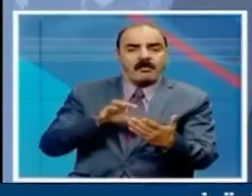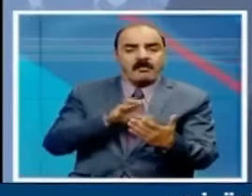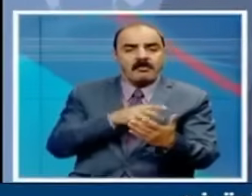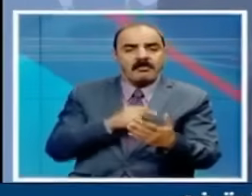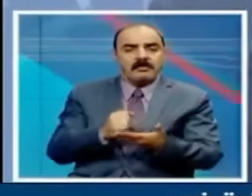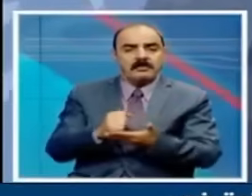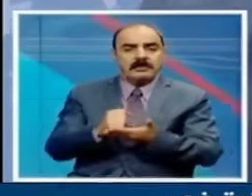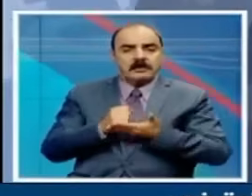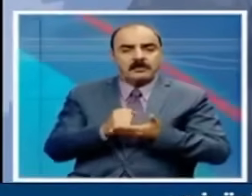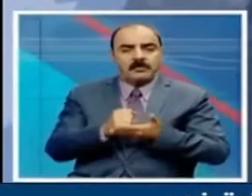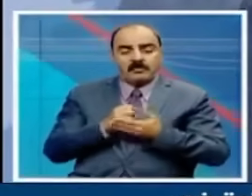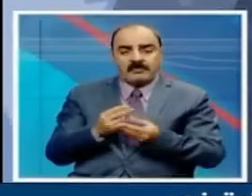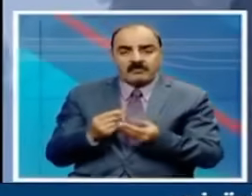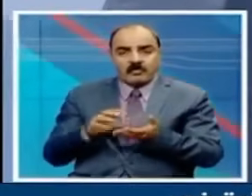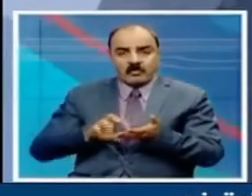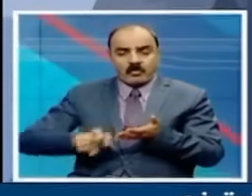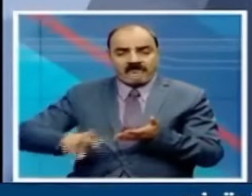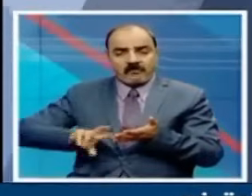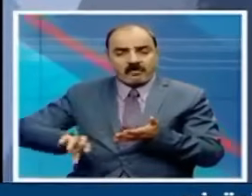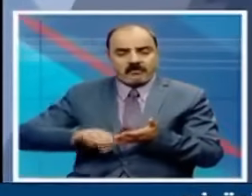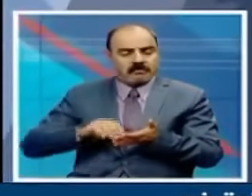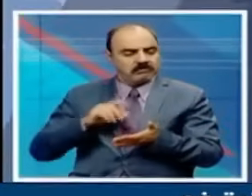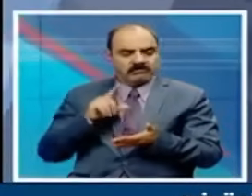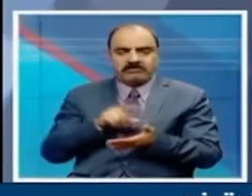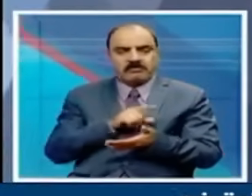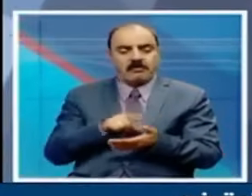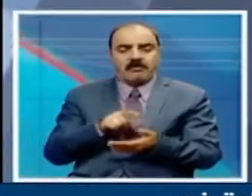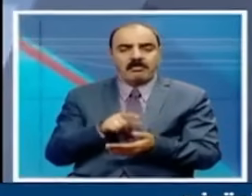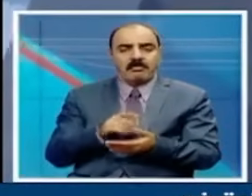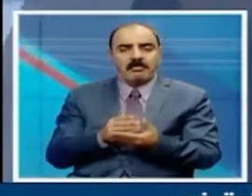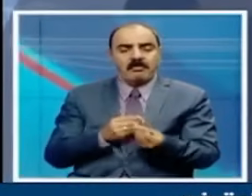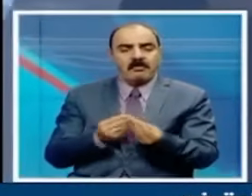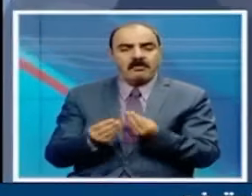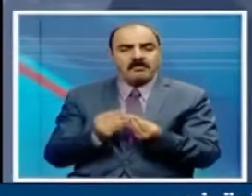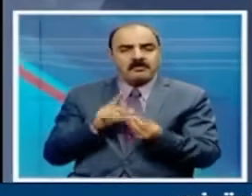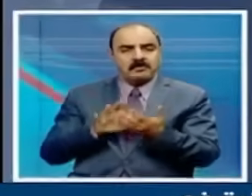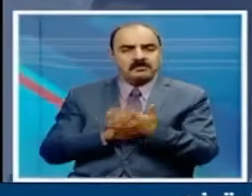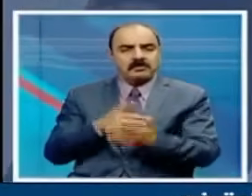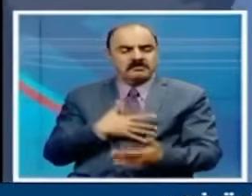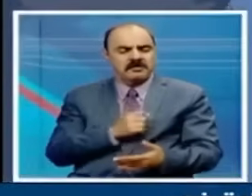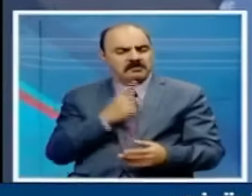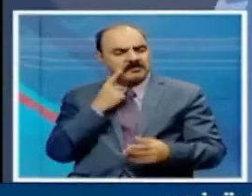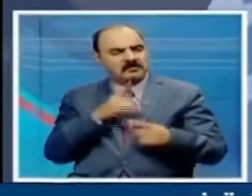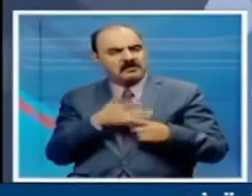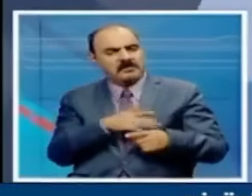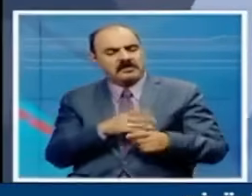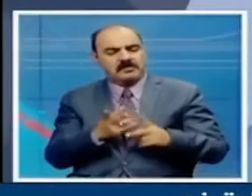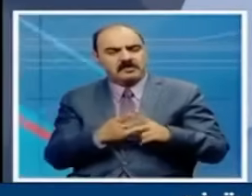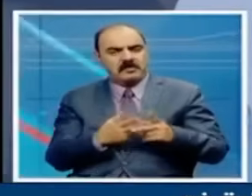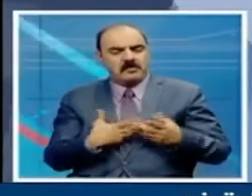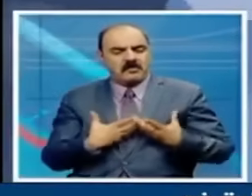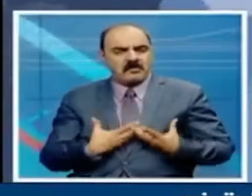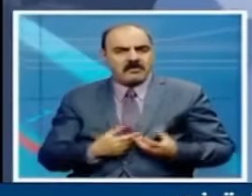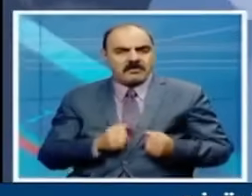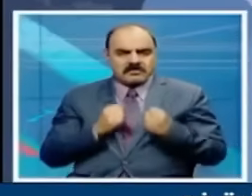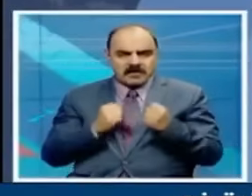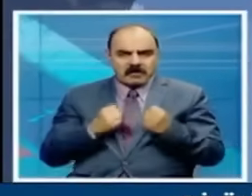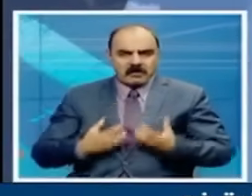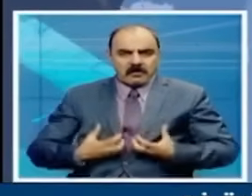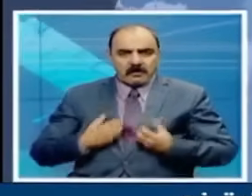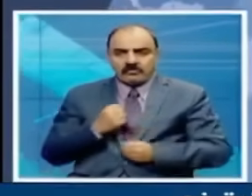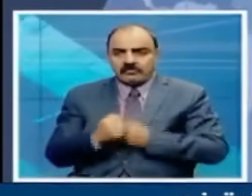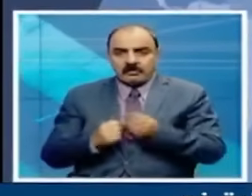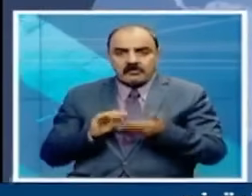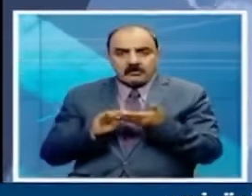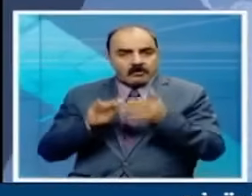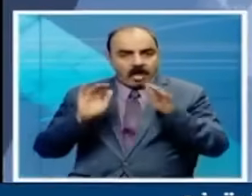الدول بتعليق التمويل المقدم لوكالة الأونروا في خضم الأزمة الإنسانية في غزة وتداعياته على قدرات